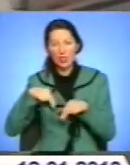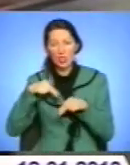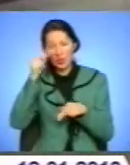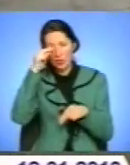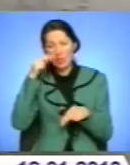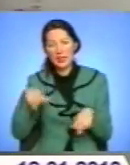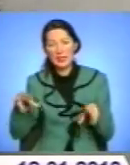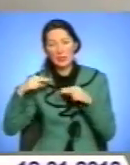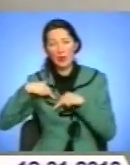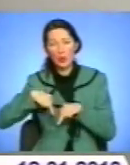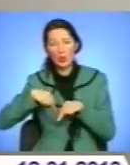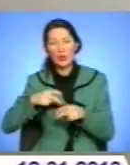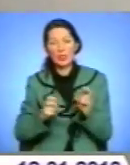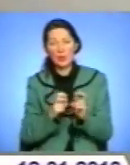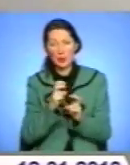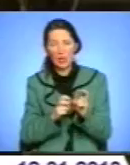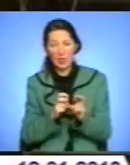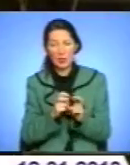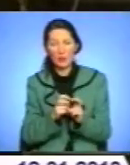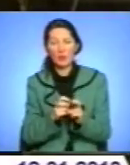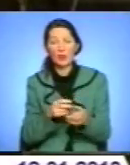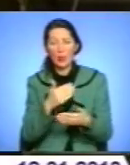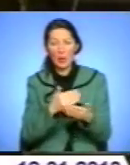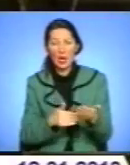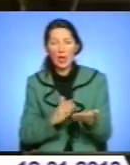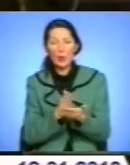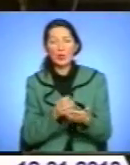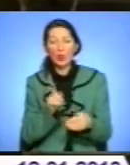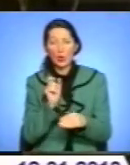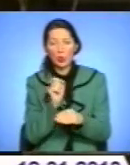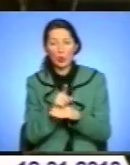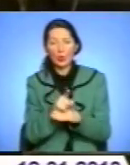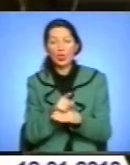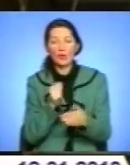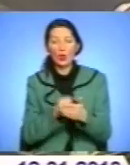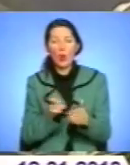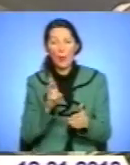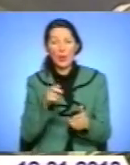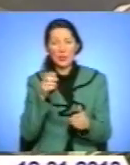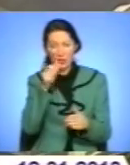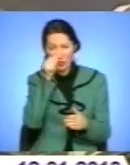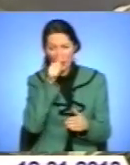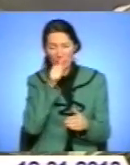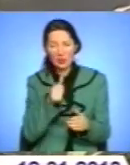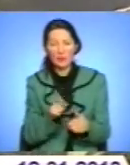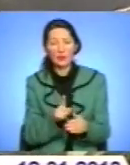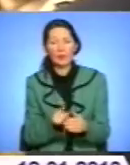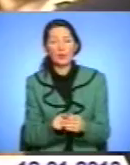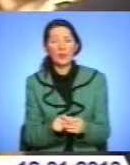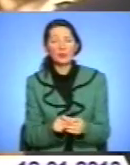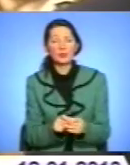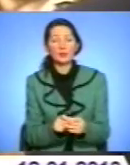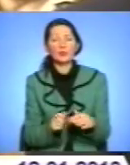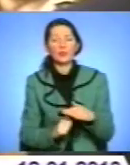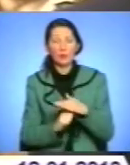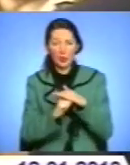перевірок бізнесу президент доручив затвердити до березня. Подумати урядовці мають і про поліпшення інвестиційного клімату для іноземців.